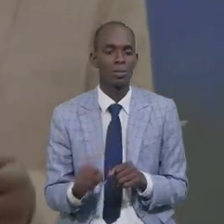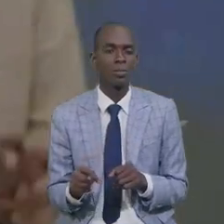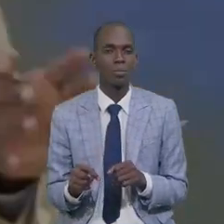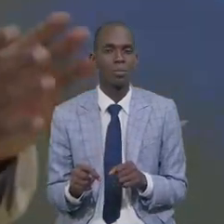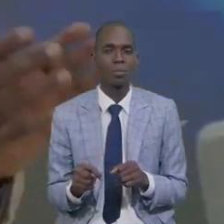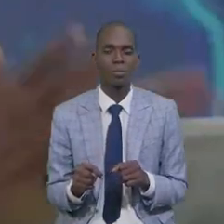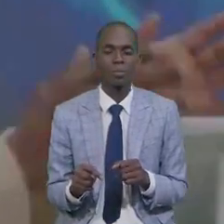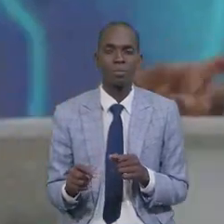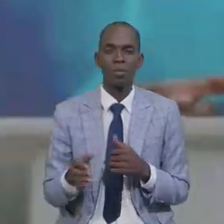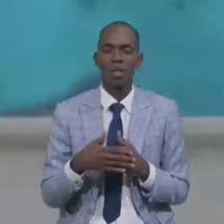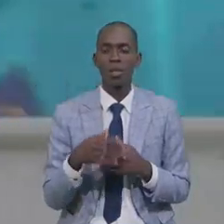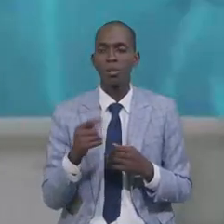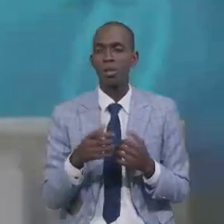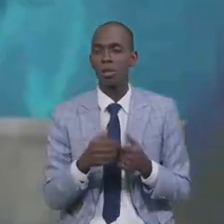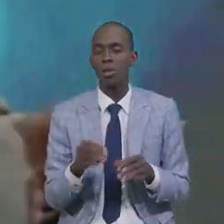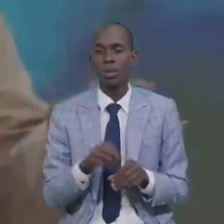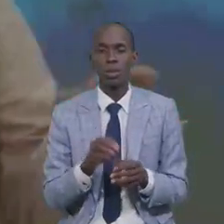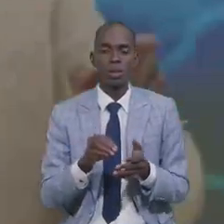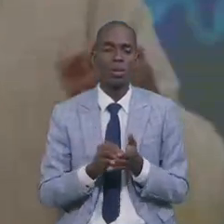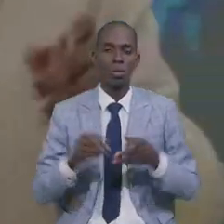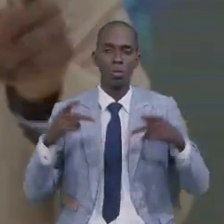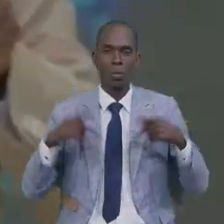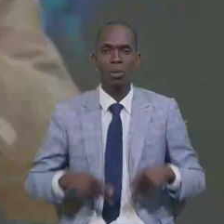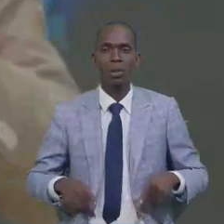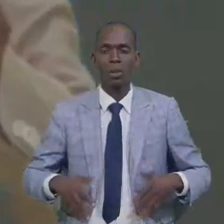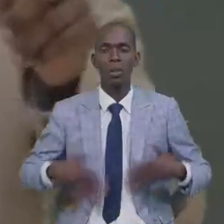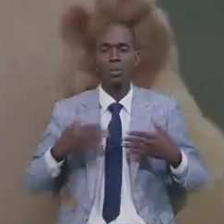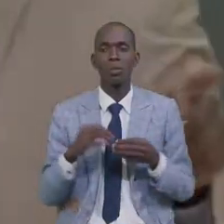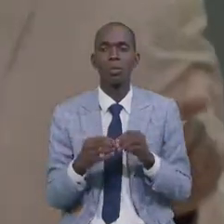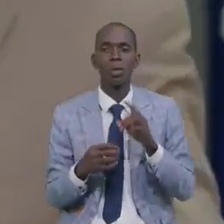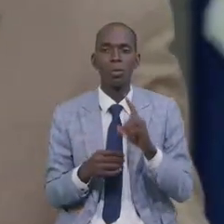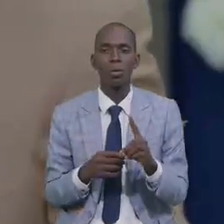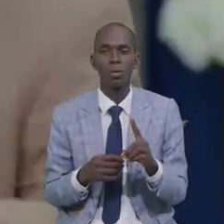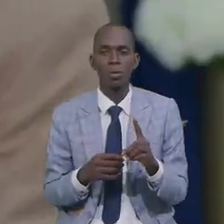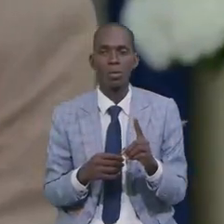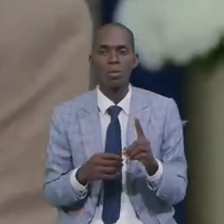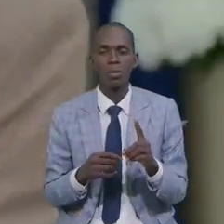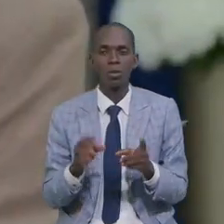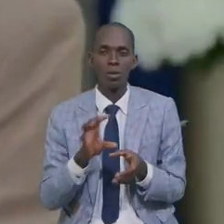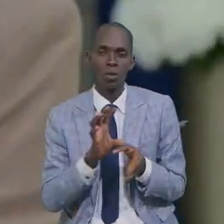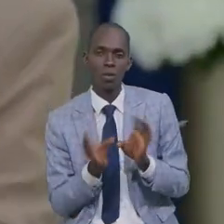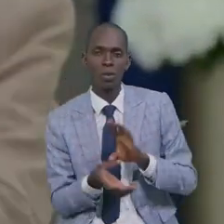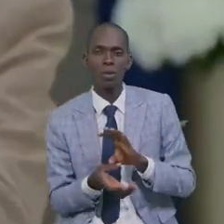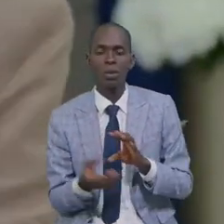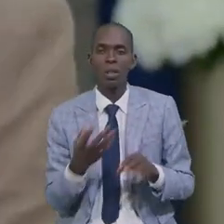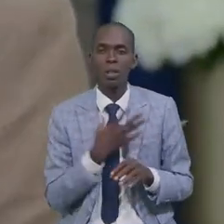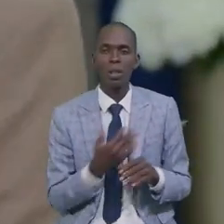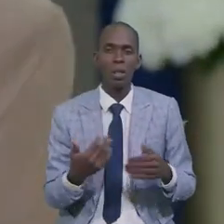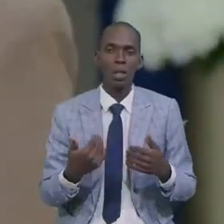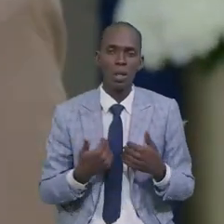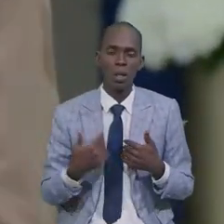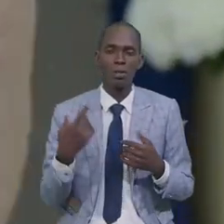rétrogradé, les perdus dans leur, ce qui est perdu dans leur vie personnelle. Premièrement, donc, ils ont la conversion et